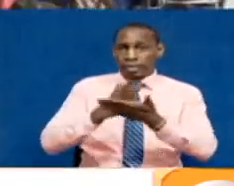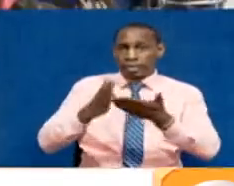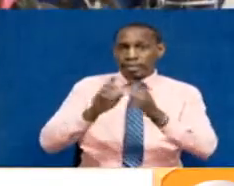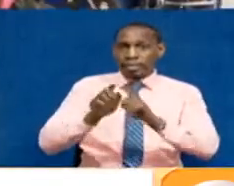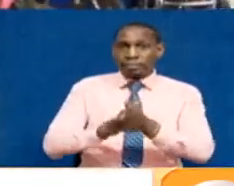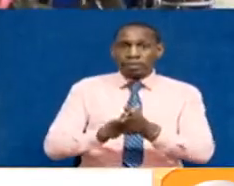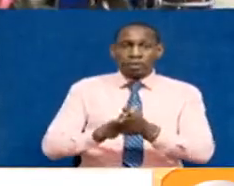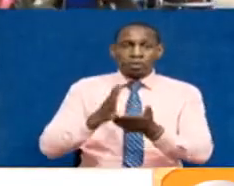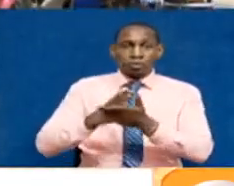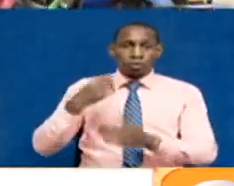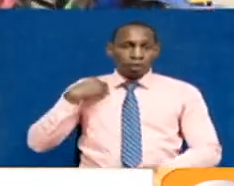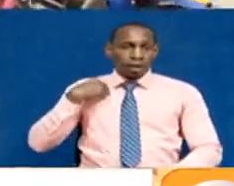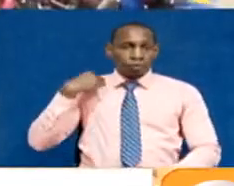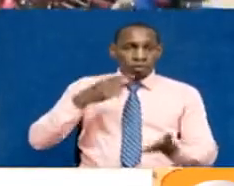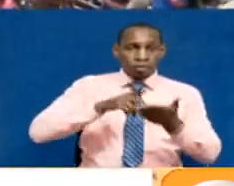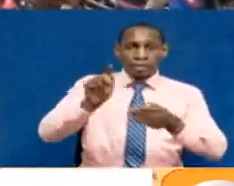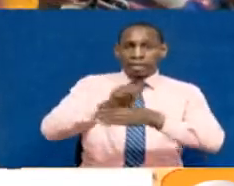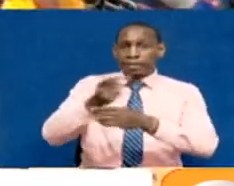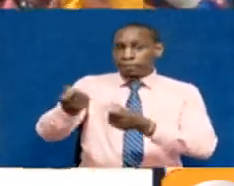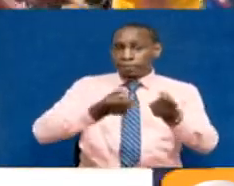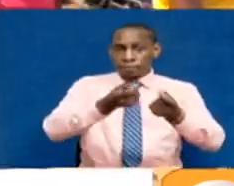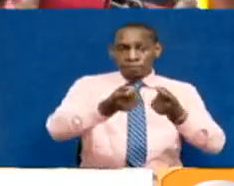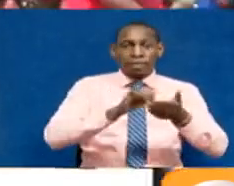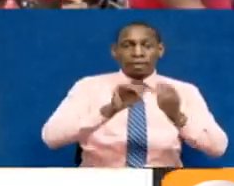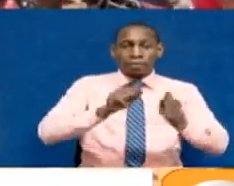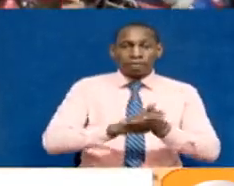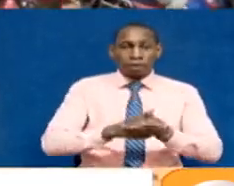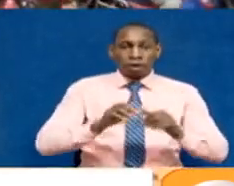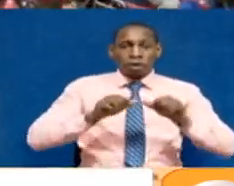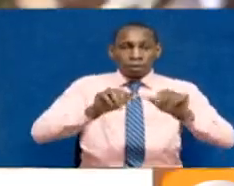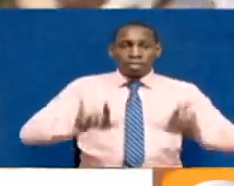huo kujitolea kuwalipia mafunzo wale wachache angalau wajikimu kimaisha pia.